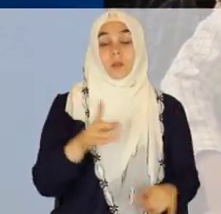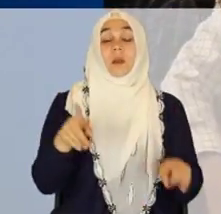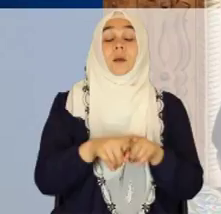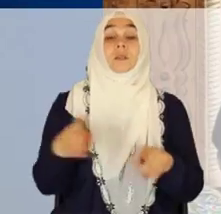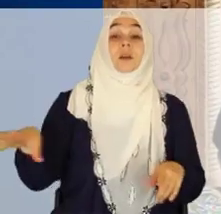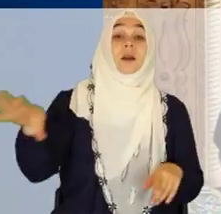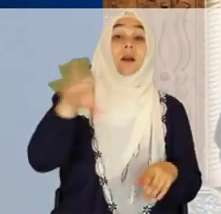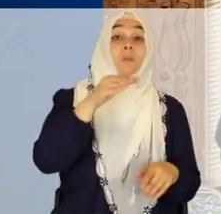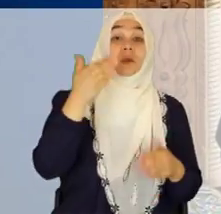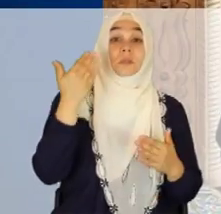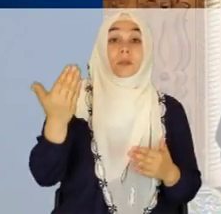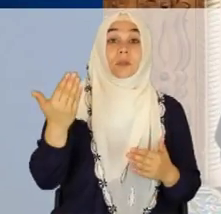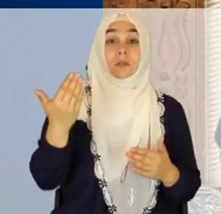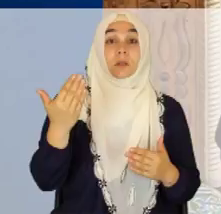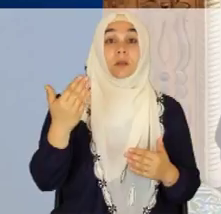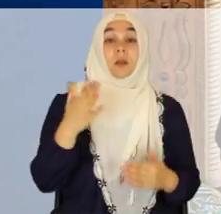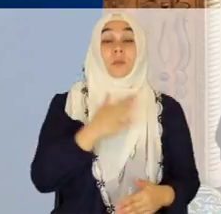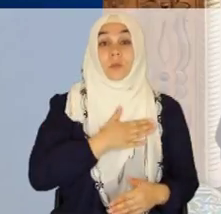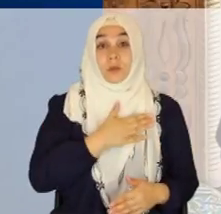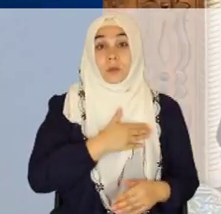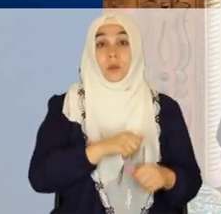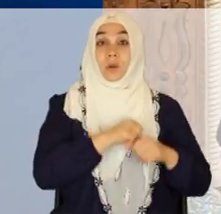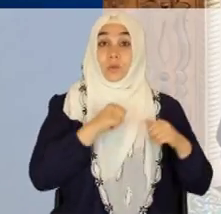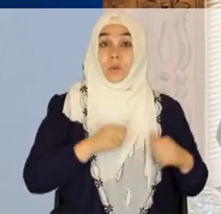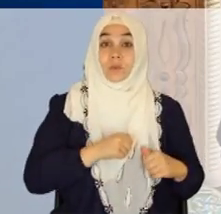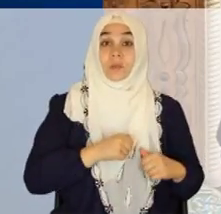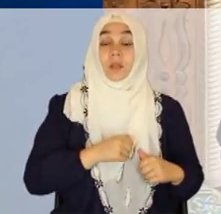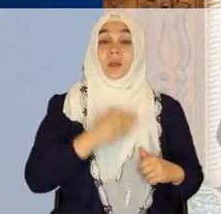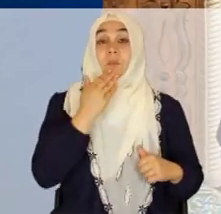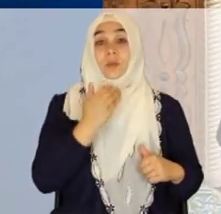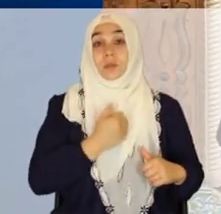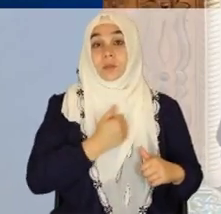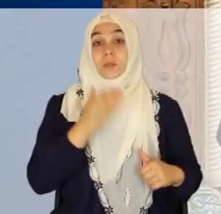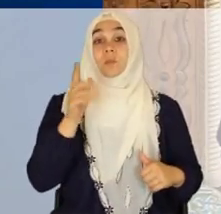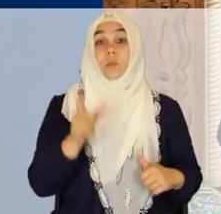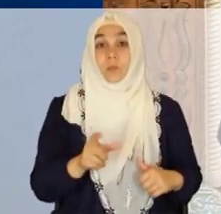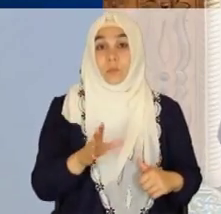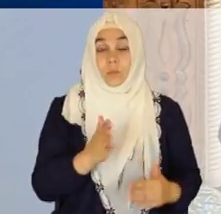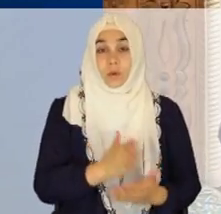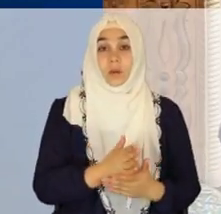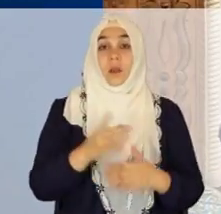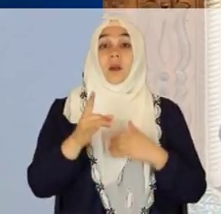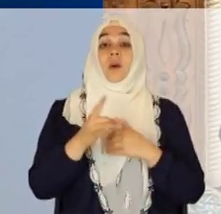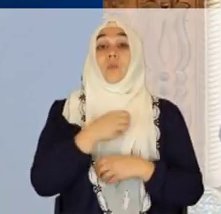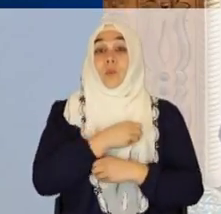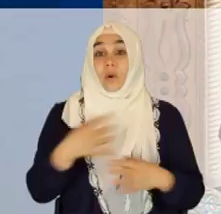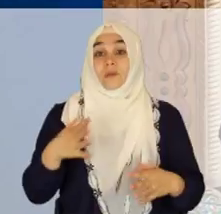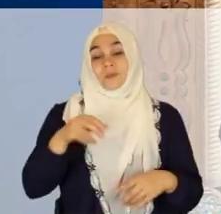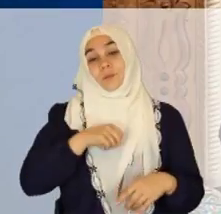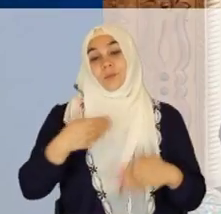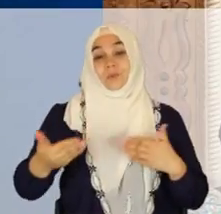Bularni hammasida o'sha mehr bor, shafqat bor. Ana shu boy yursa yuruvdi,